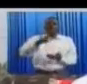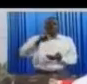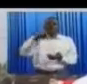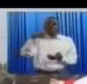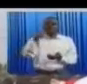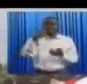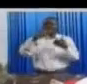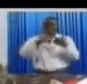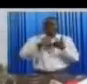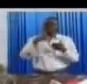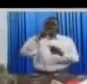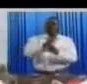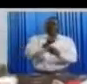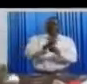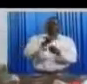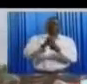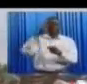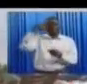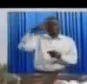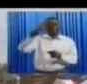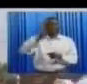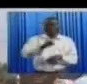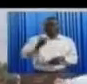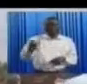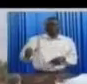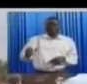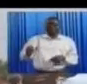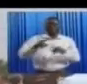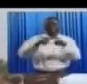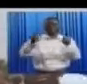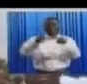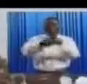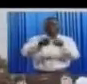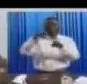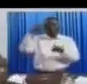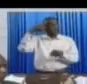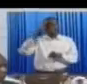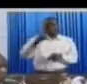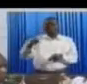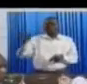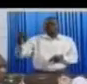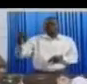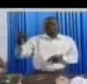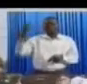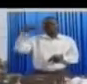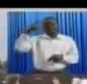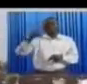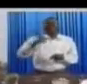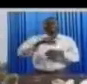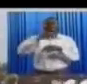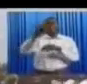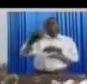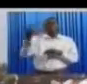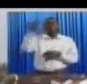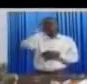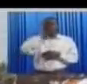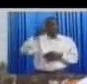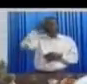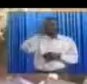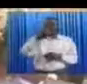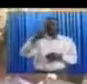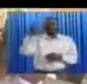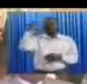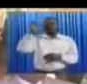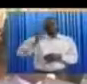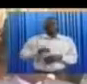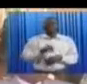ont travaillé pour Ouagadougou, mais aussi pour le Burkina, et même au-delà du Burkina, l'Afrique. Une distinction